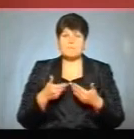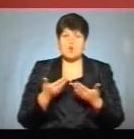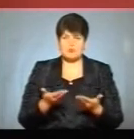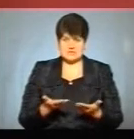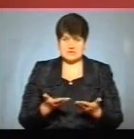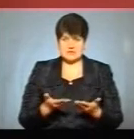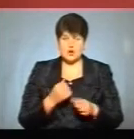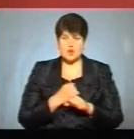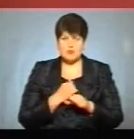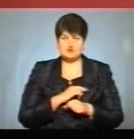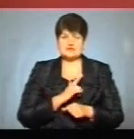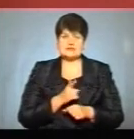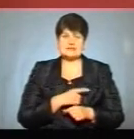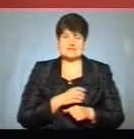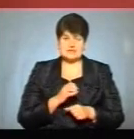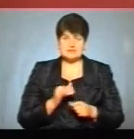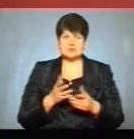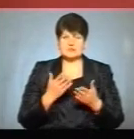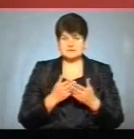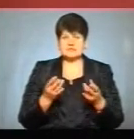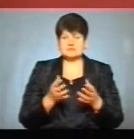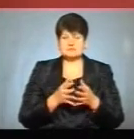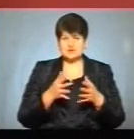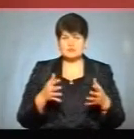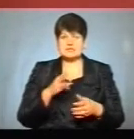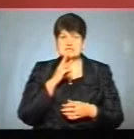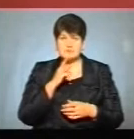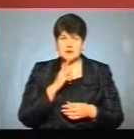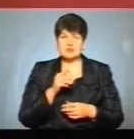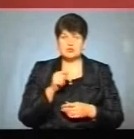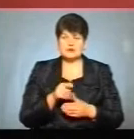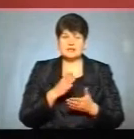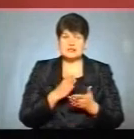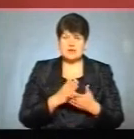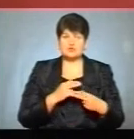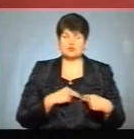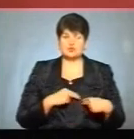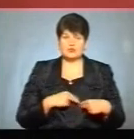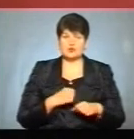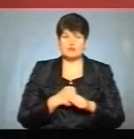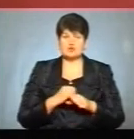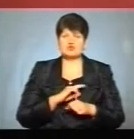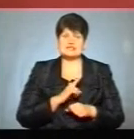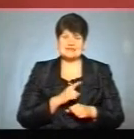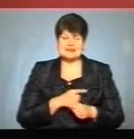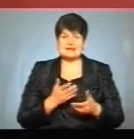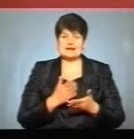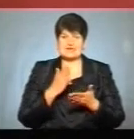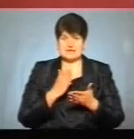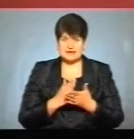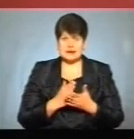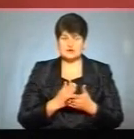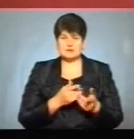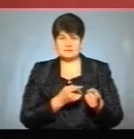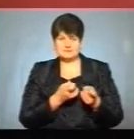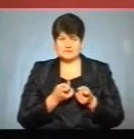тобто робочої сили, то по ідеї мало би збільшувати заробітна плата для тої наявної трудової робочої сили, яка є, аби переманити